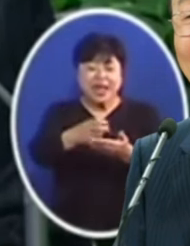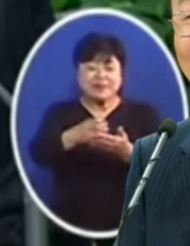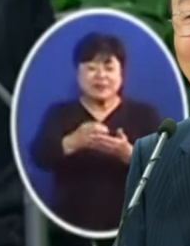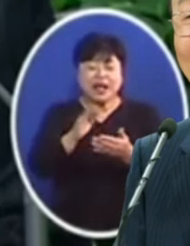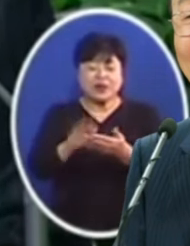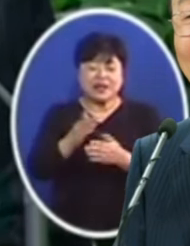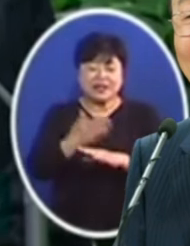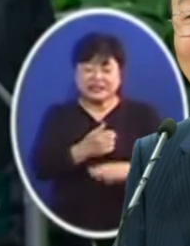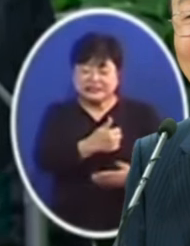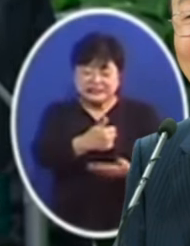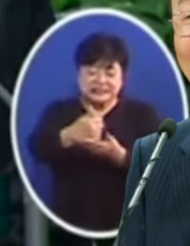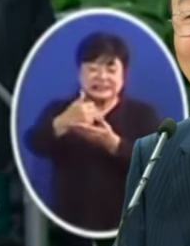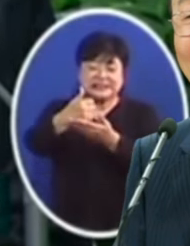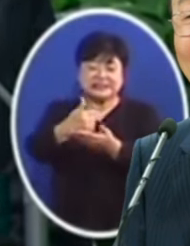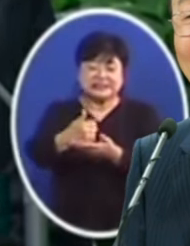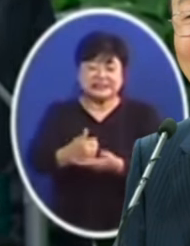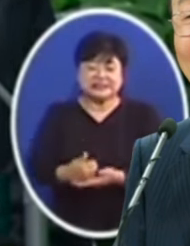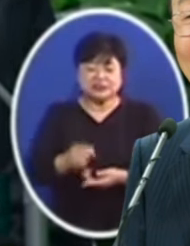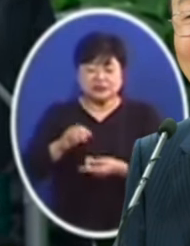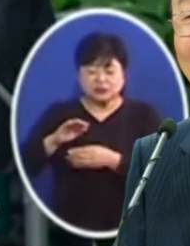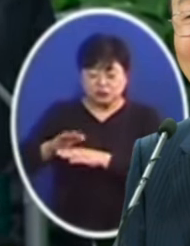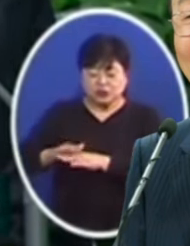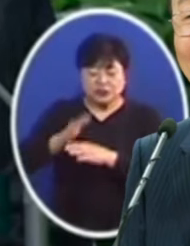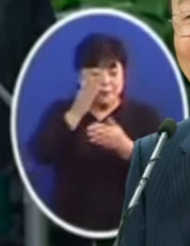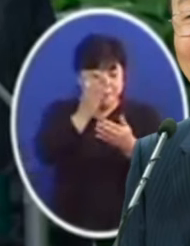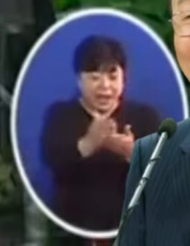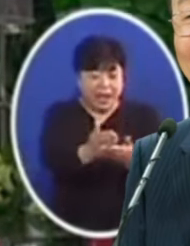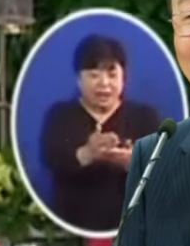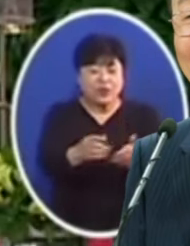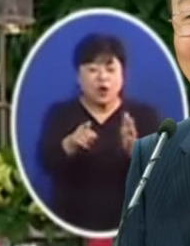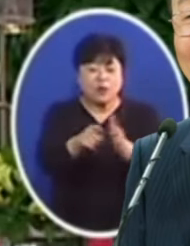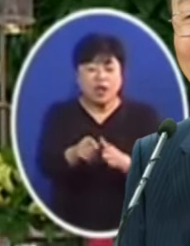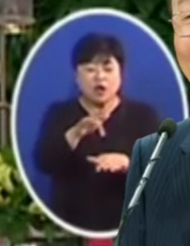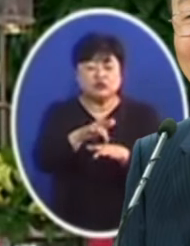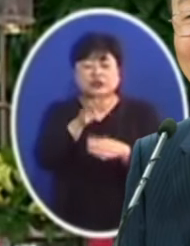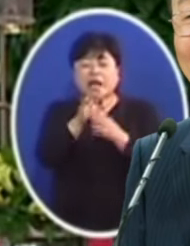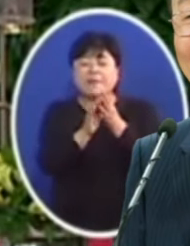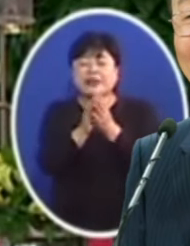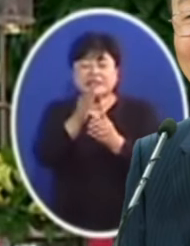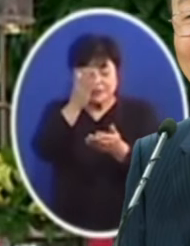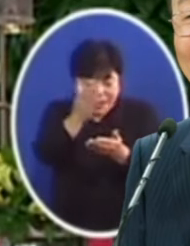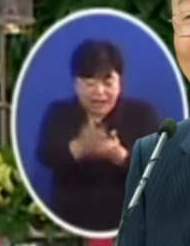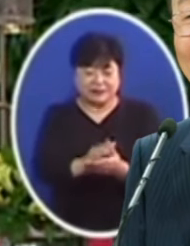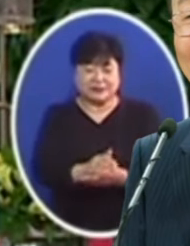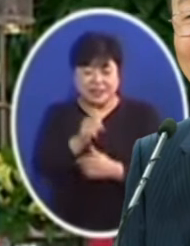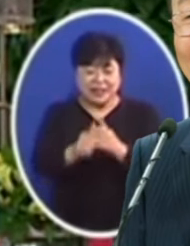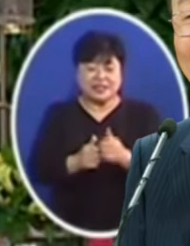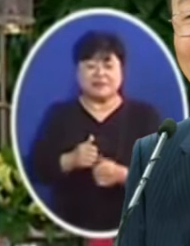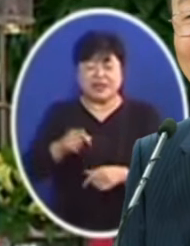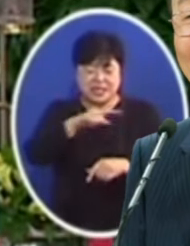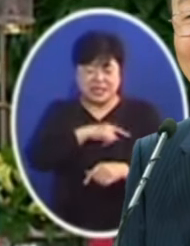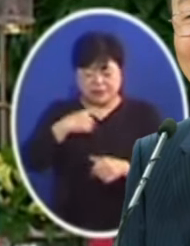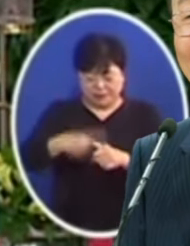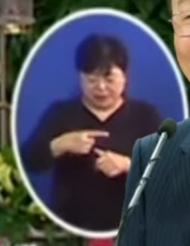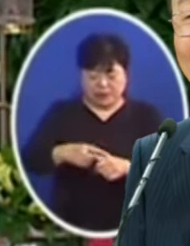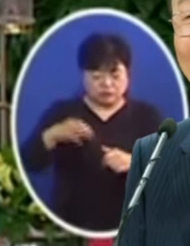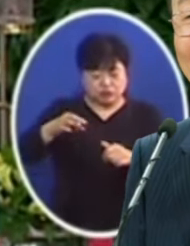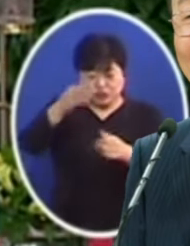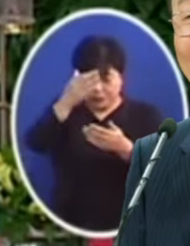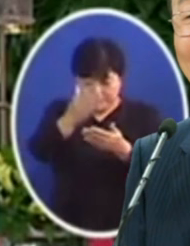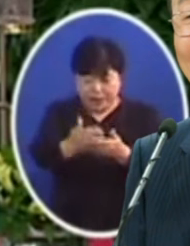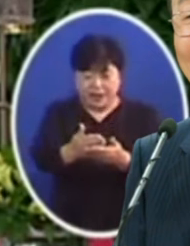외에 다른 신들을 내게 두지 말라, 너를 위하여 우상을 만들지 말라, 하나님의 이름을 망령되이 부르지